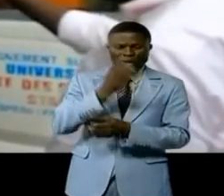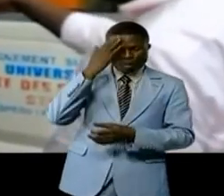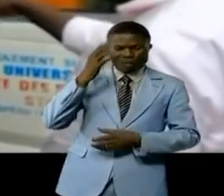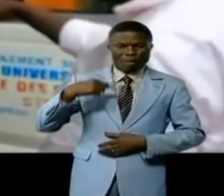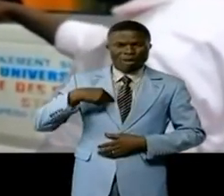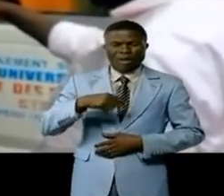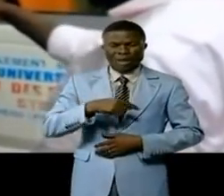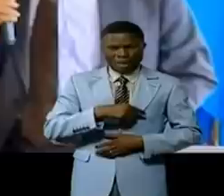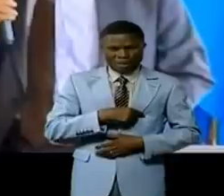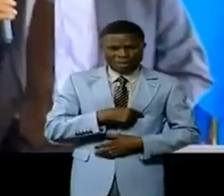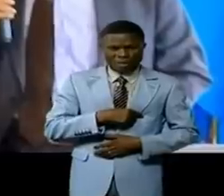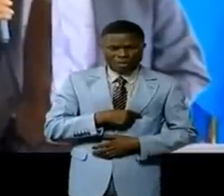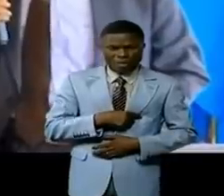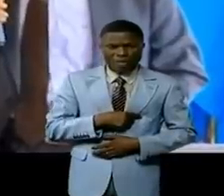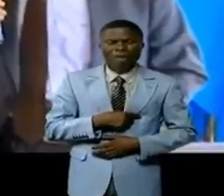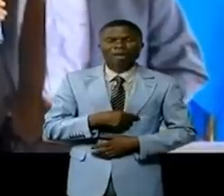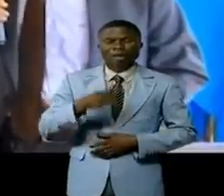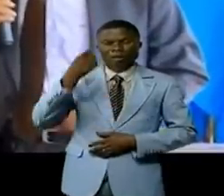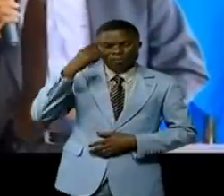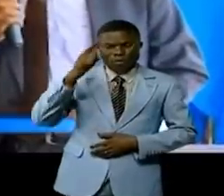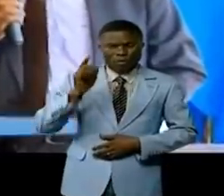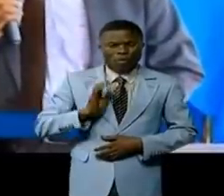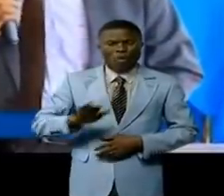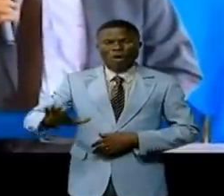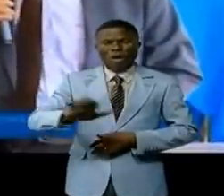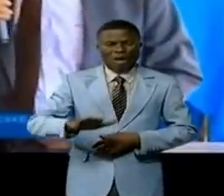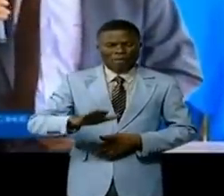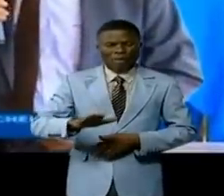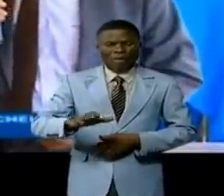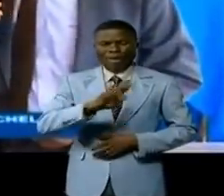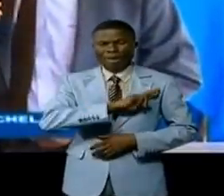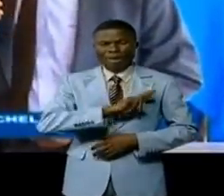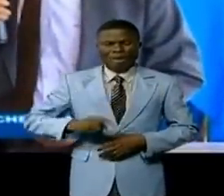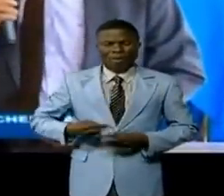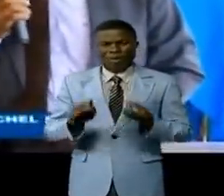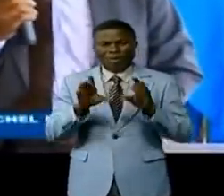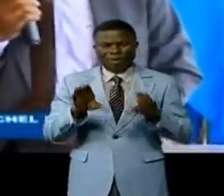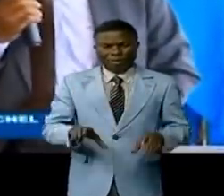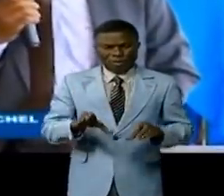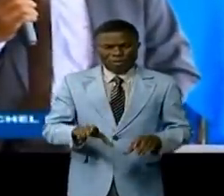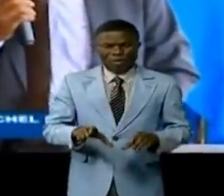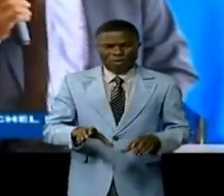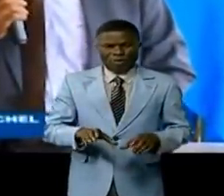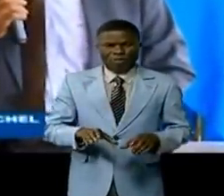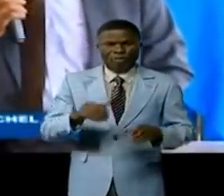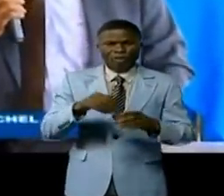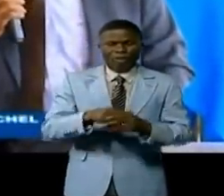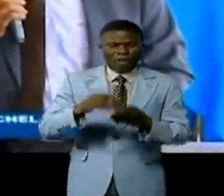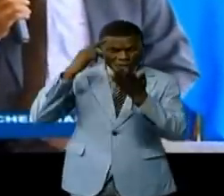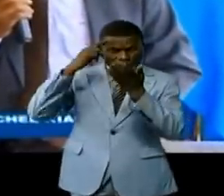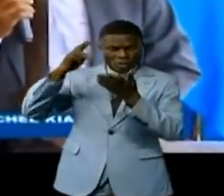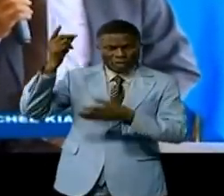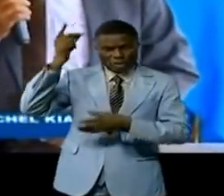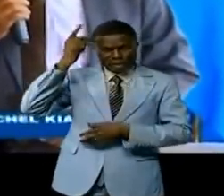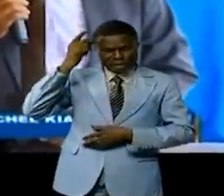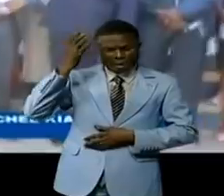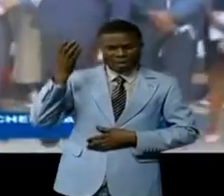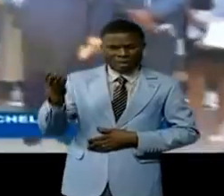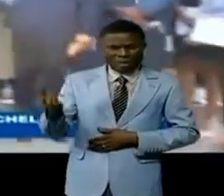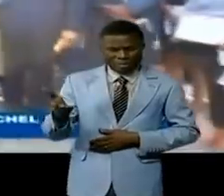d'amitié envers notre pays, la République démocratique du Congo, à travers l'université de